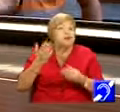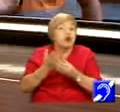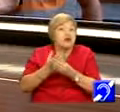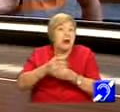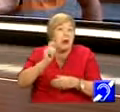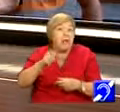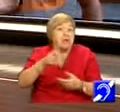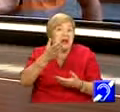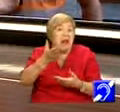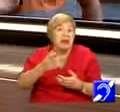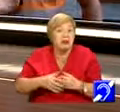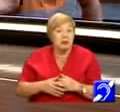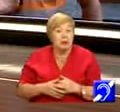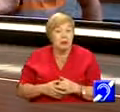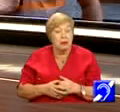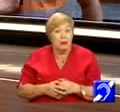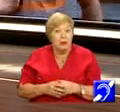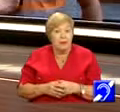care îi se aduc?